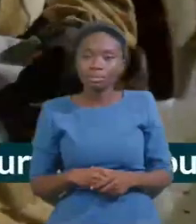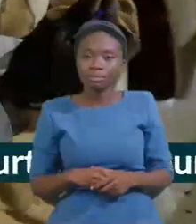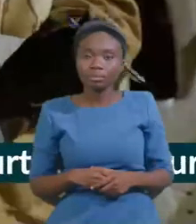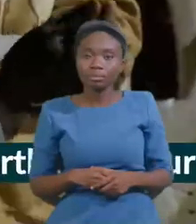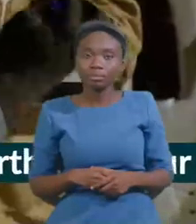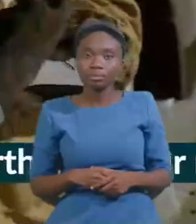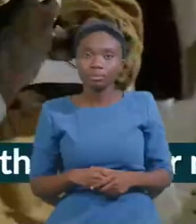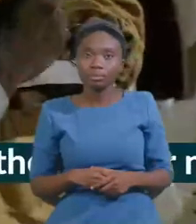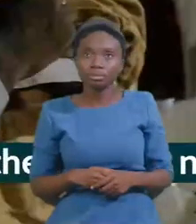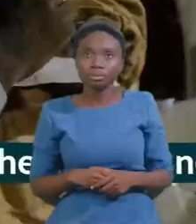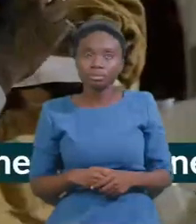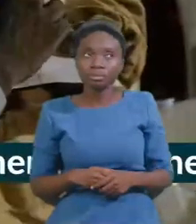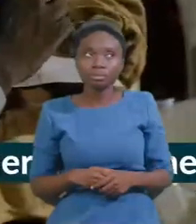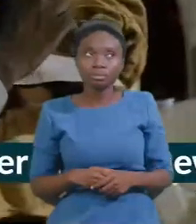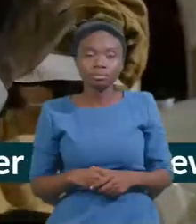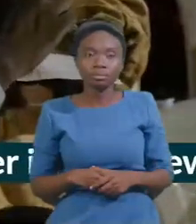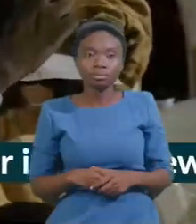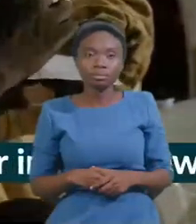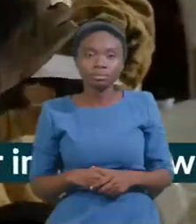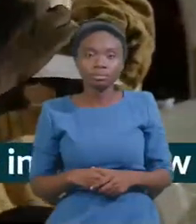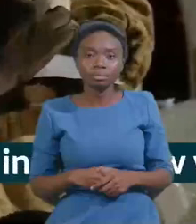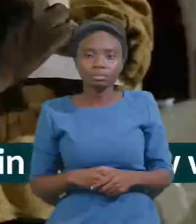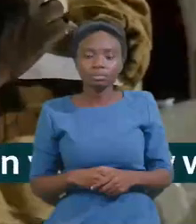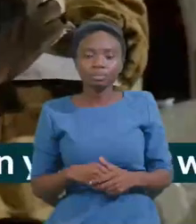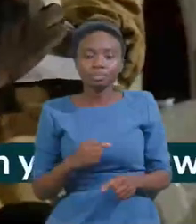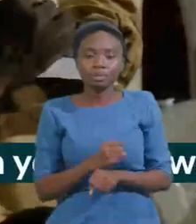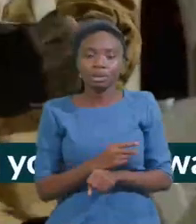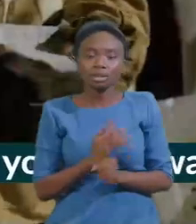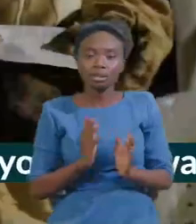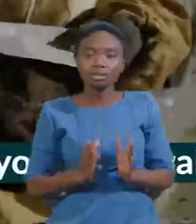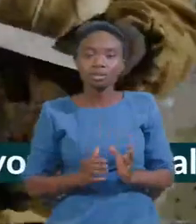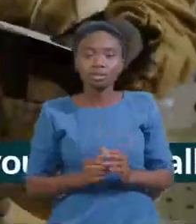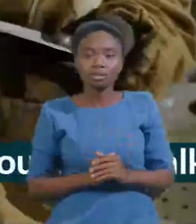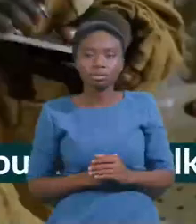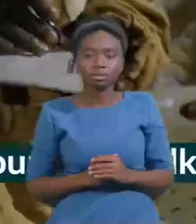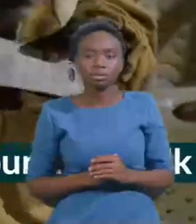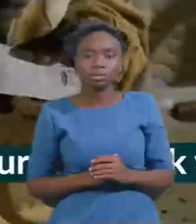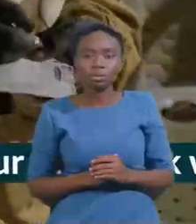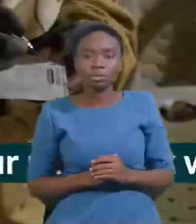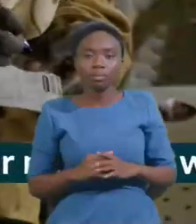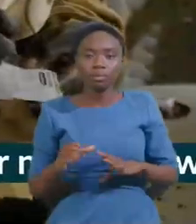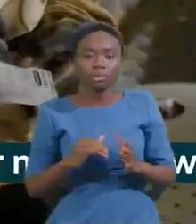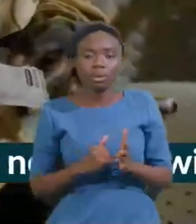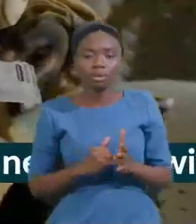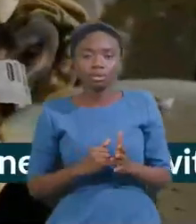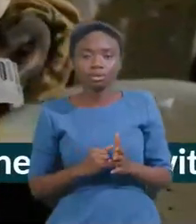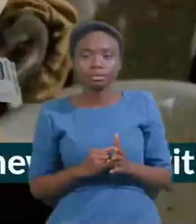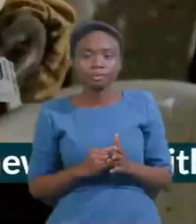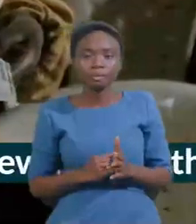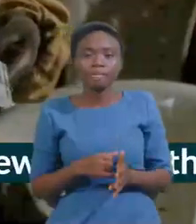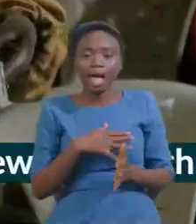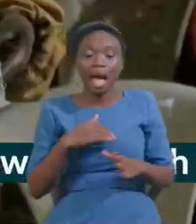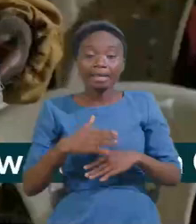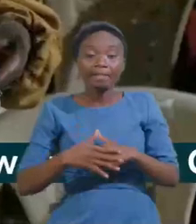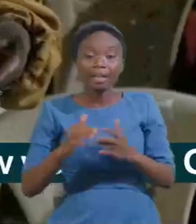de téléphone et leur adresse. Counselors, conseillers, do it. Faites-le. And after